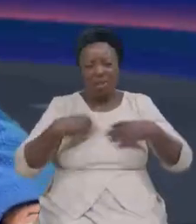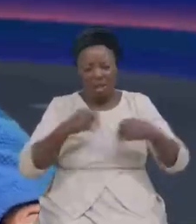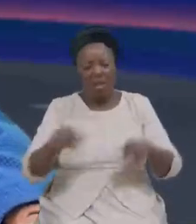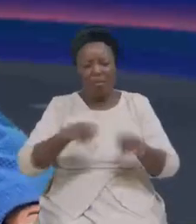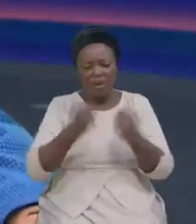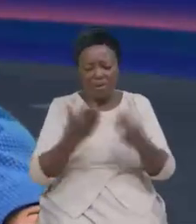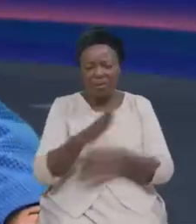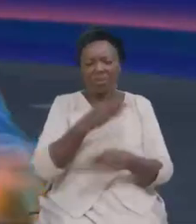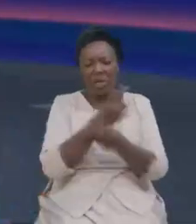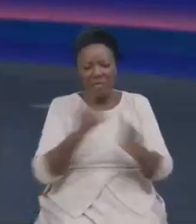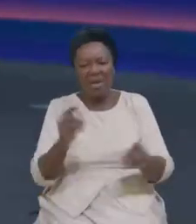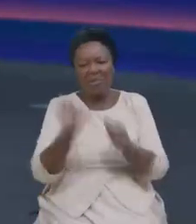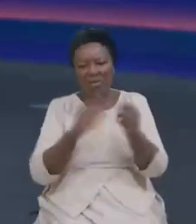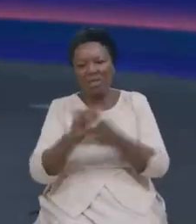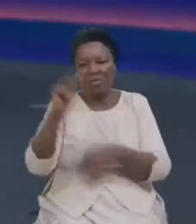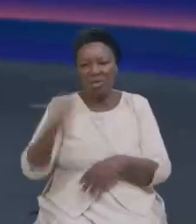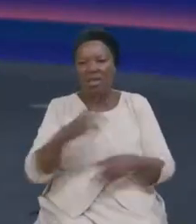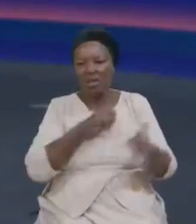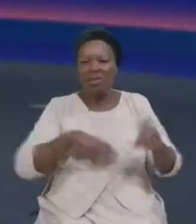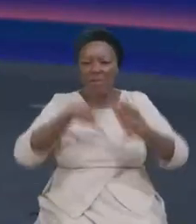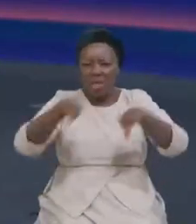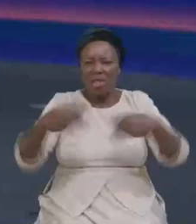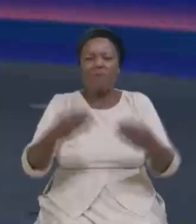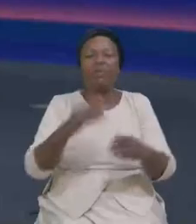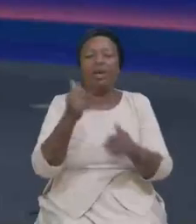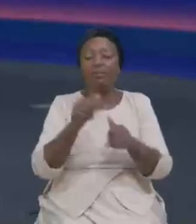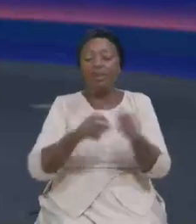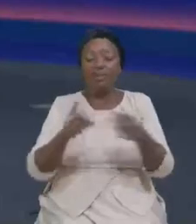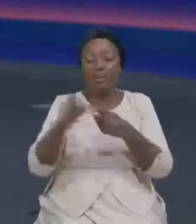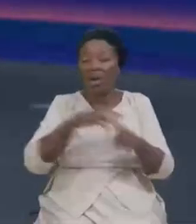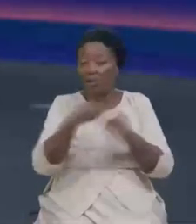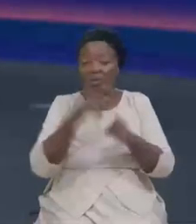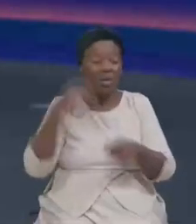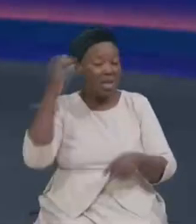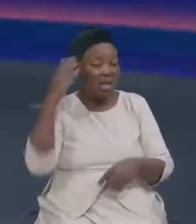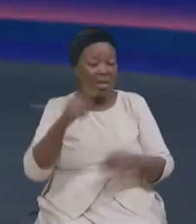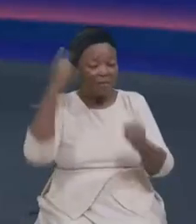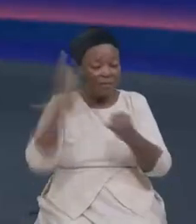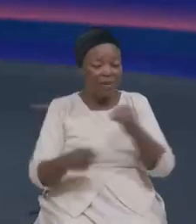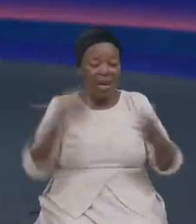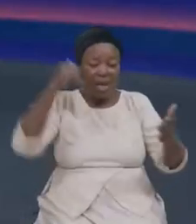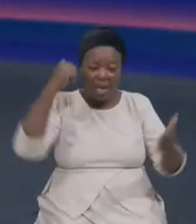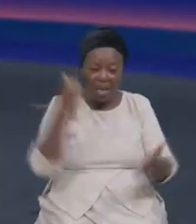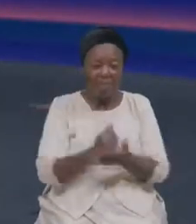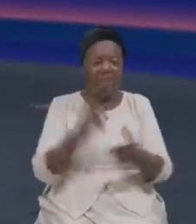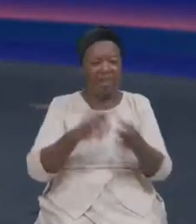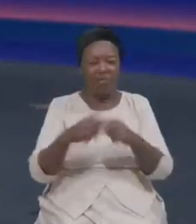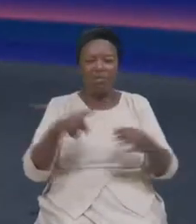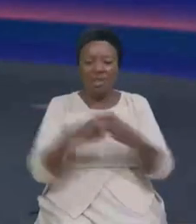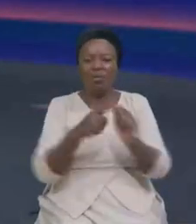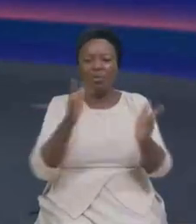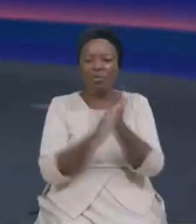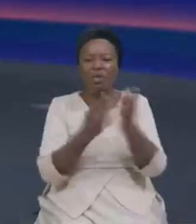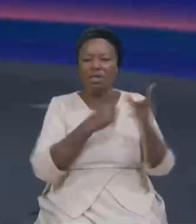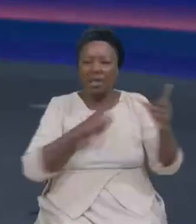nous voulons. Et quand nous entendons le dernier amen, alors nous allons commencer à louer le Seigneur et de grandes choses